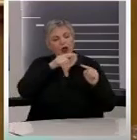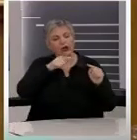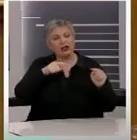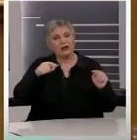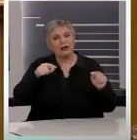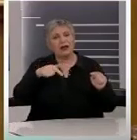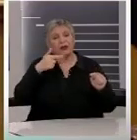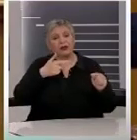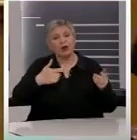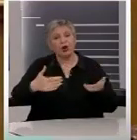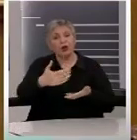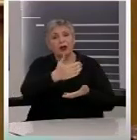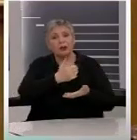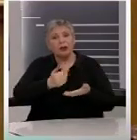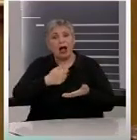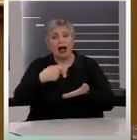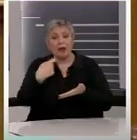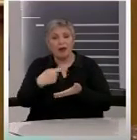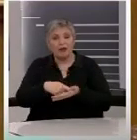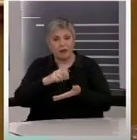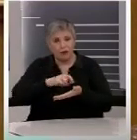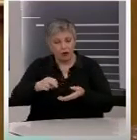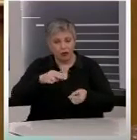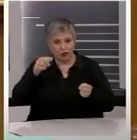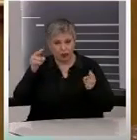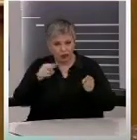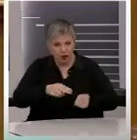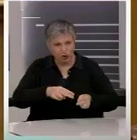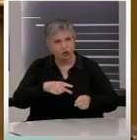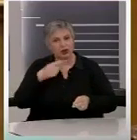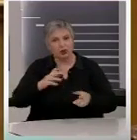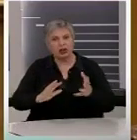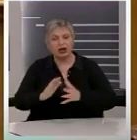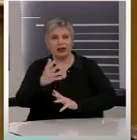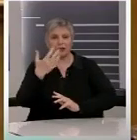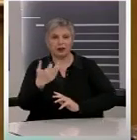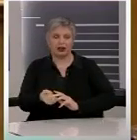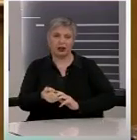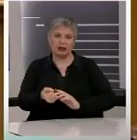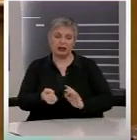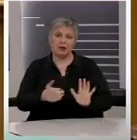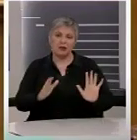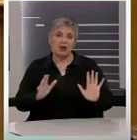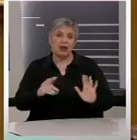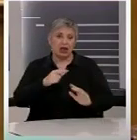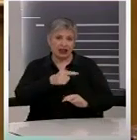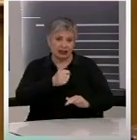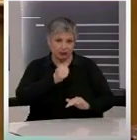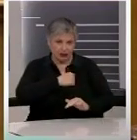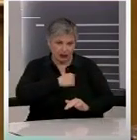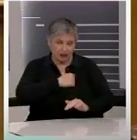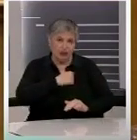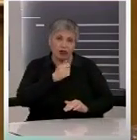αύξανε τα έσοδα όταν μείωνε στους φόρους. Θα μου δώσετε λίγο χρόνο, κύριε Δαυτό. Εκτός αν το πιστεύετε, δεν έχετε